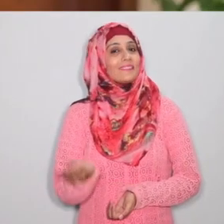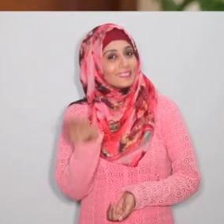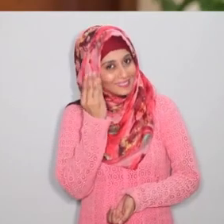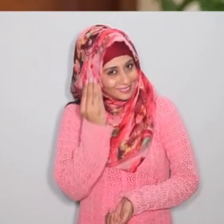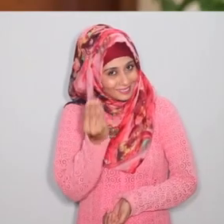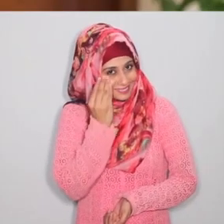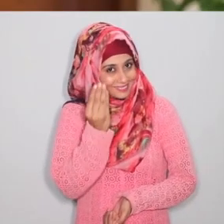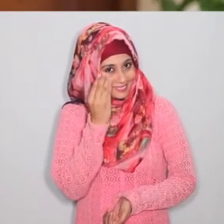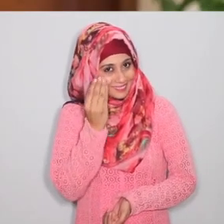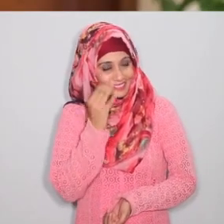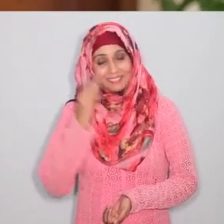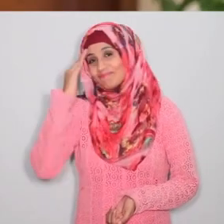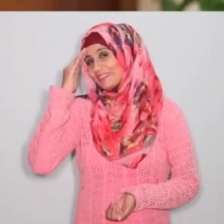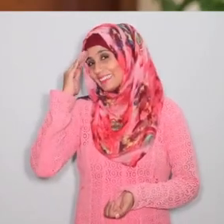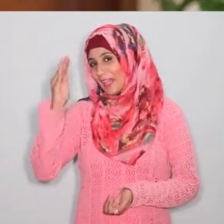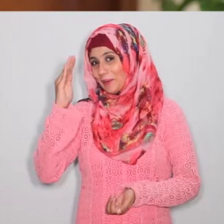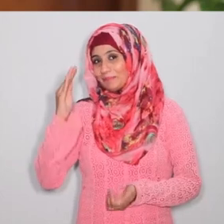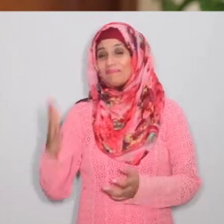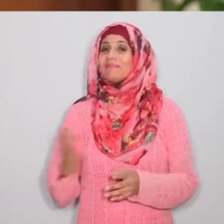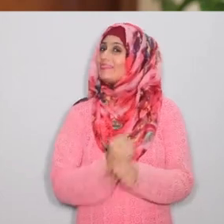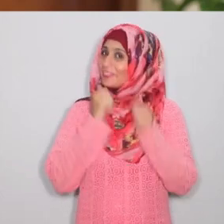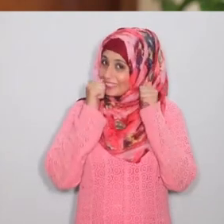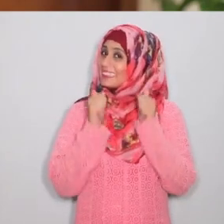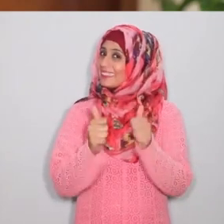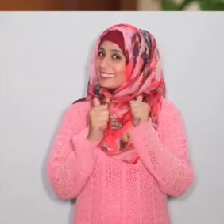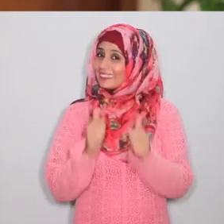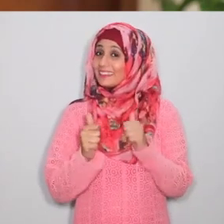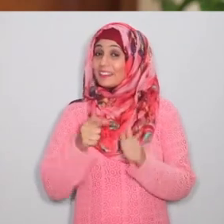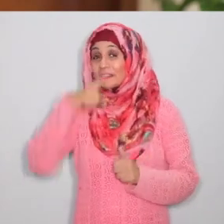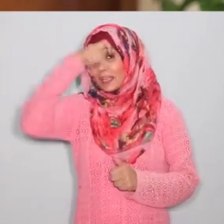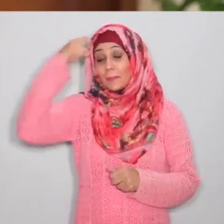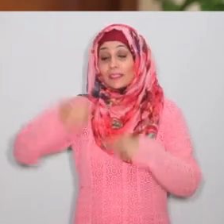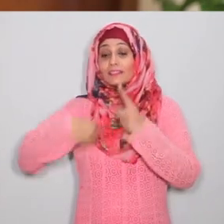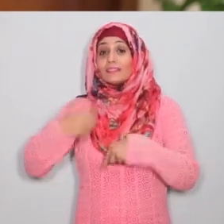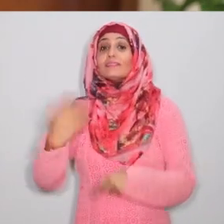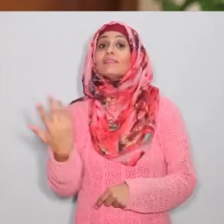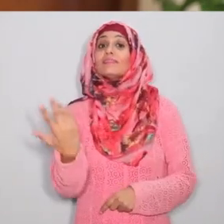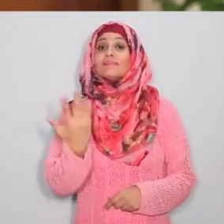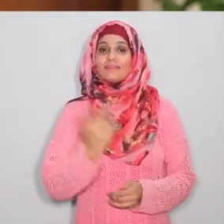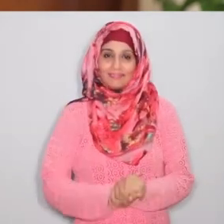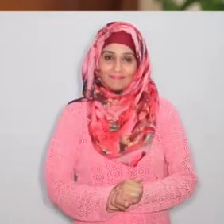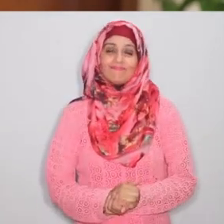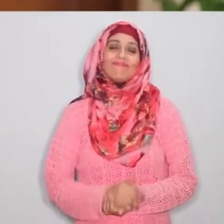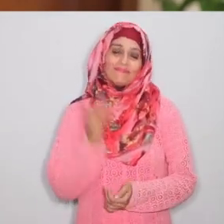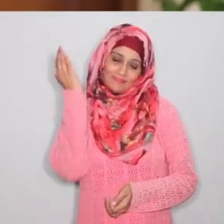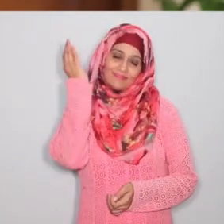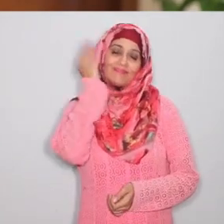आदाब अर्ज है जनाब आली, अस्सलाम वालेकुम। कैसे मिजाज, कैसी गुजर रही हैं गर्मियाँ?